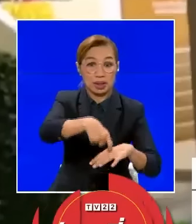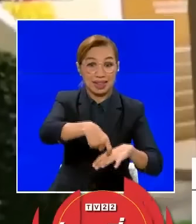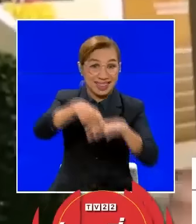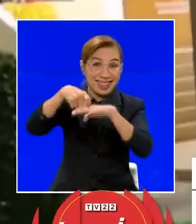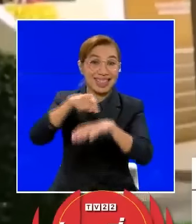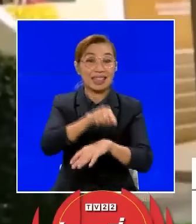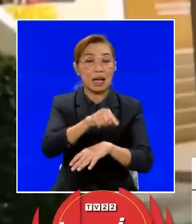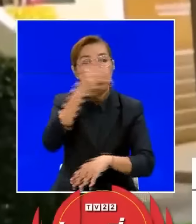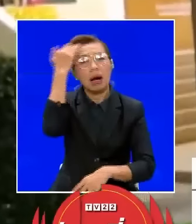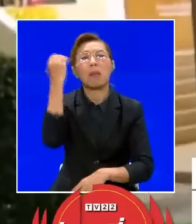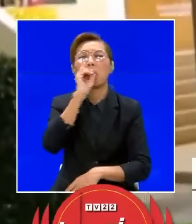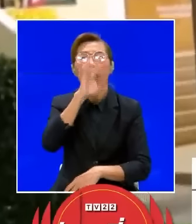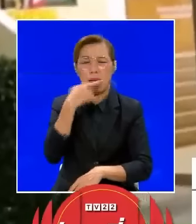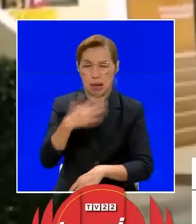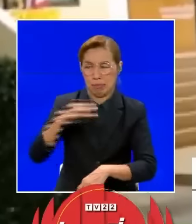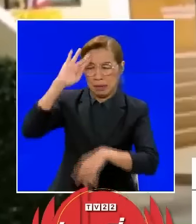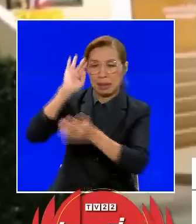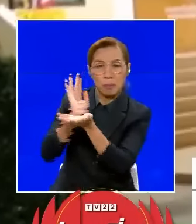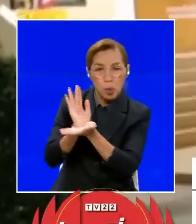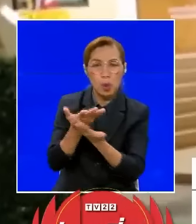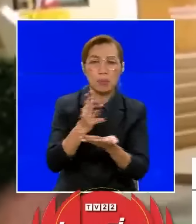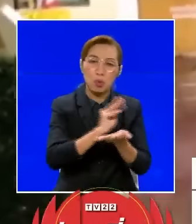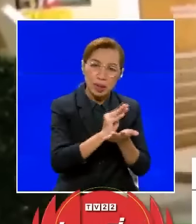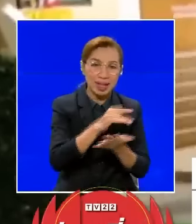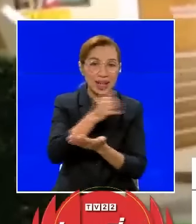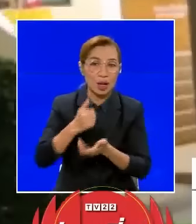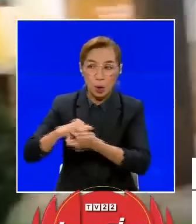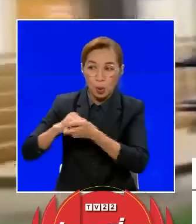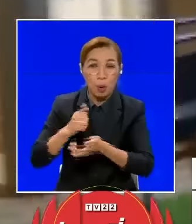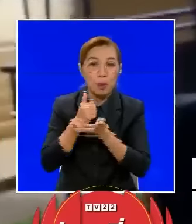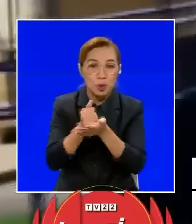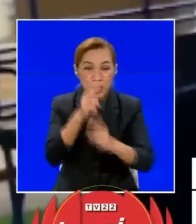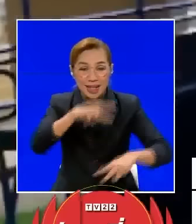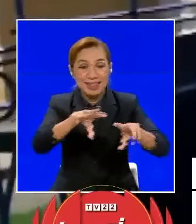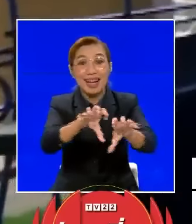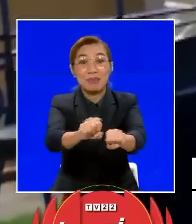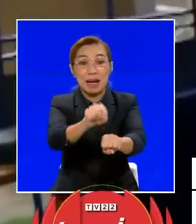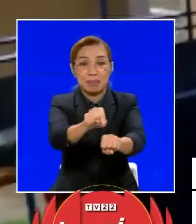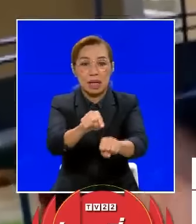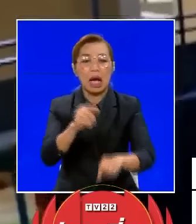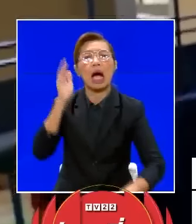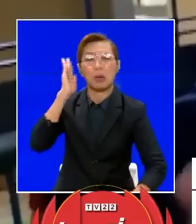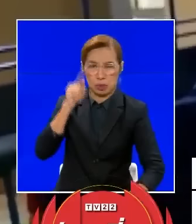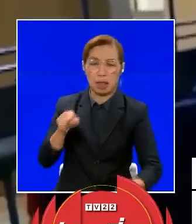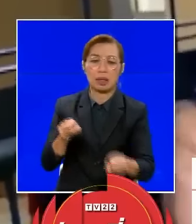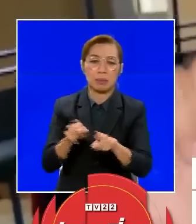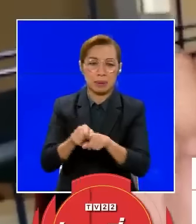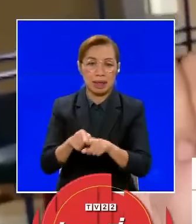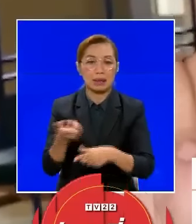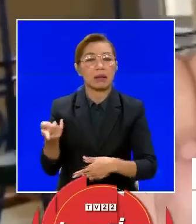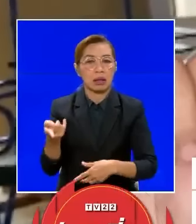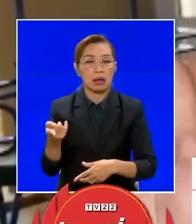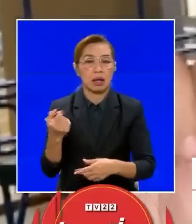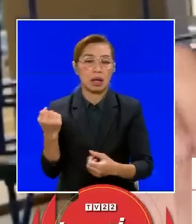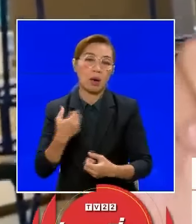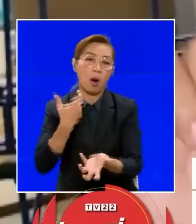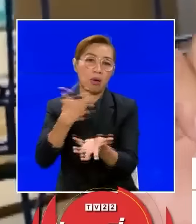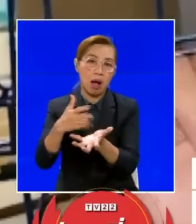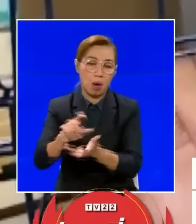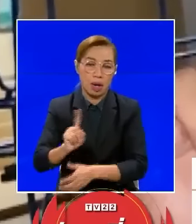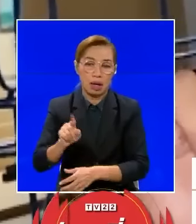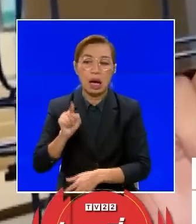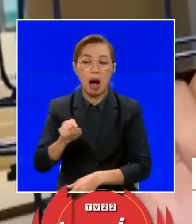จทั้งกู้ภัยพลเมืองดีคนนี้เนี่ยก็เป็นหนึ่งในพลเมืองดีที่ร่วมติดตามไล่ล่าทศพรด้วยเขาก็เล่าบอกว่